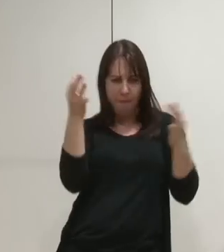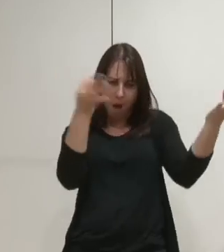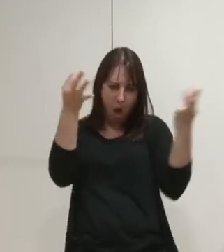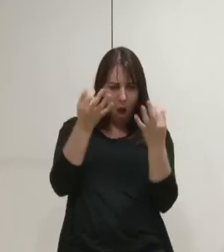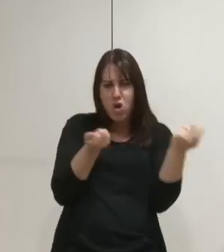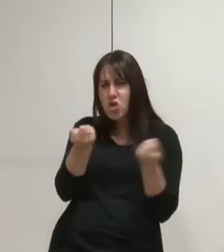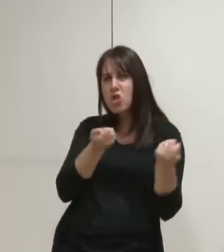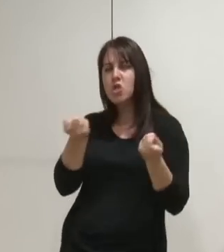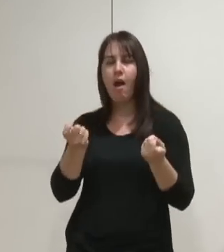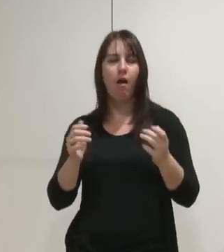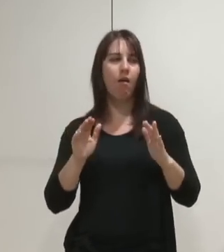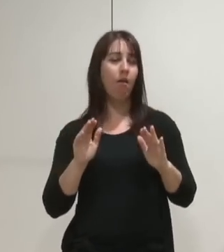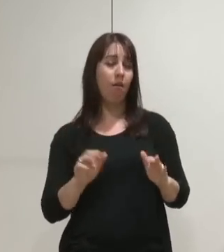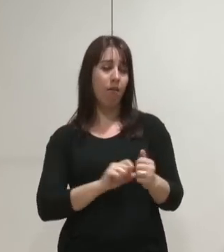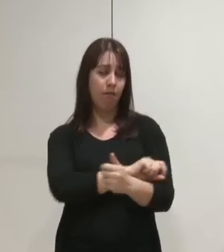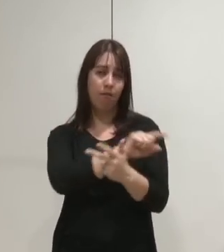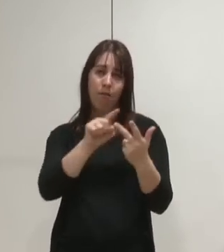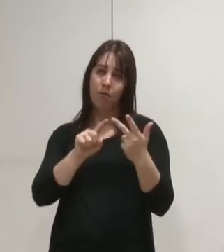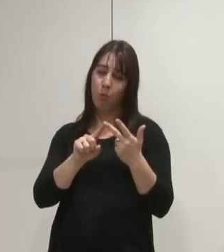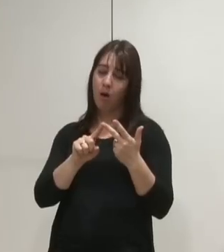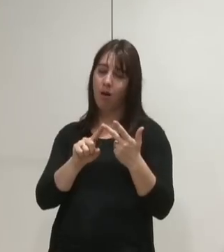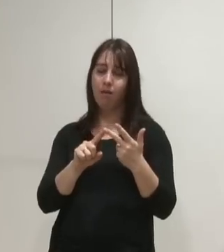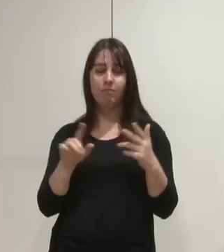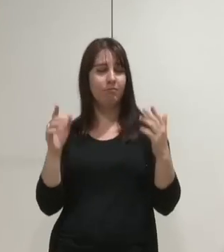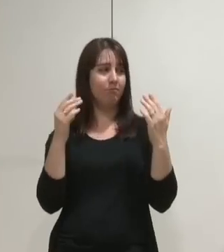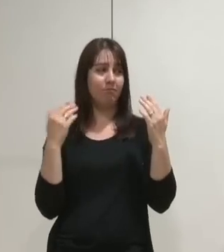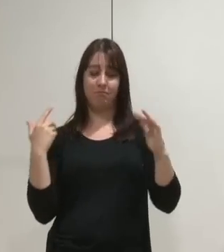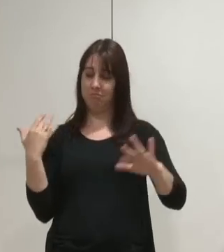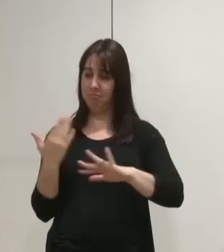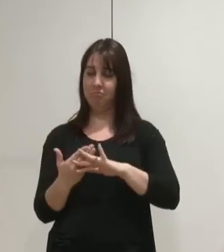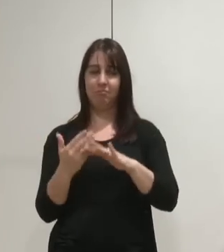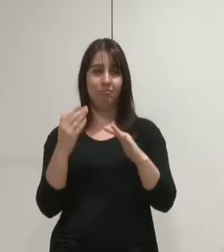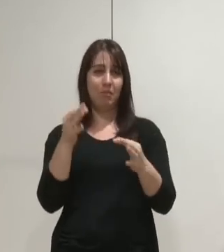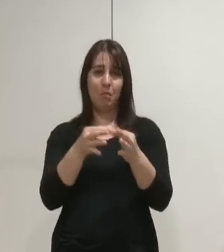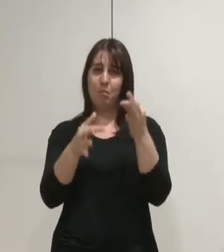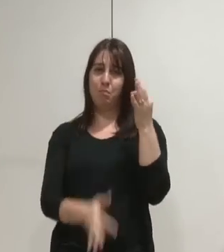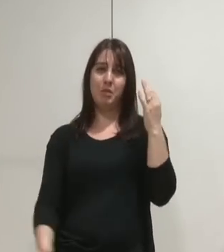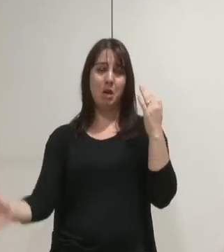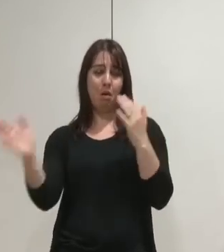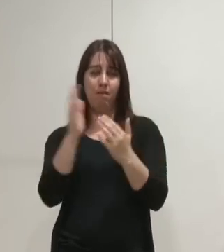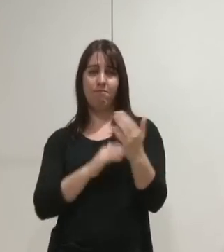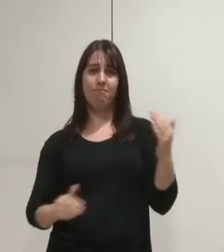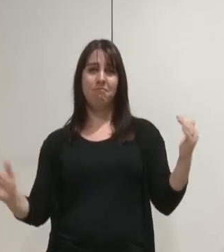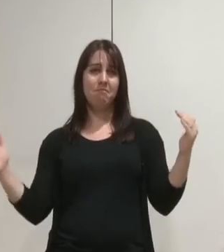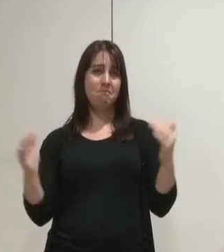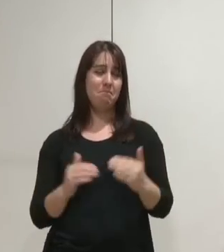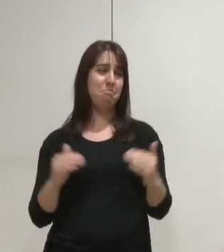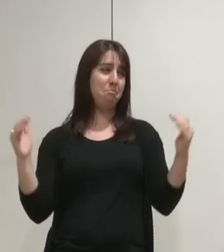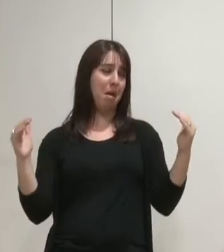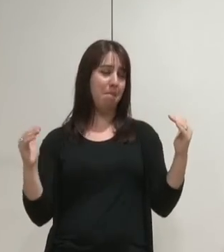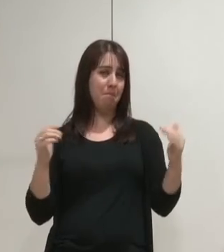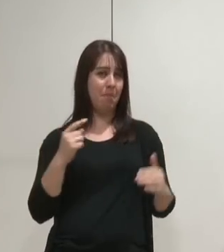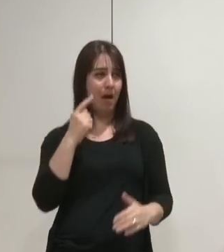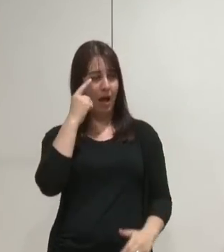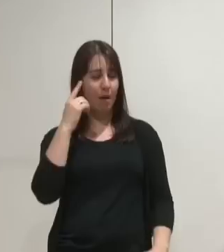je crains que le bilan ne soit un peu identique aux deux autres points que je viens d'évoquer